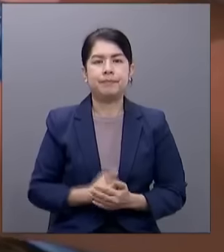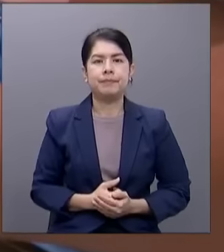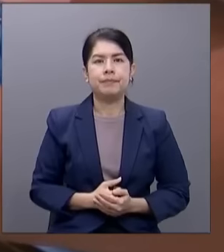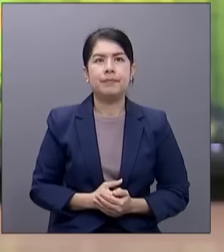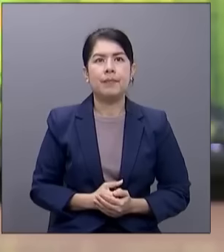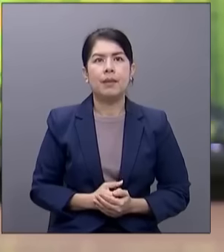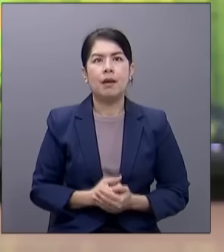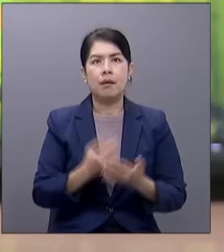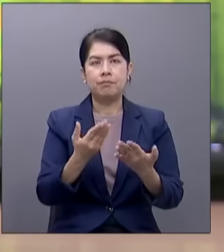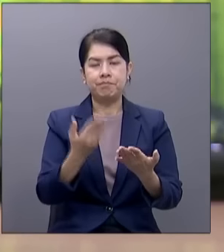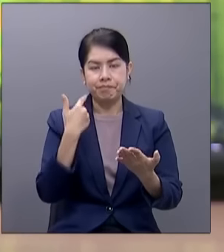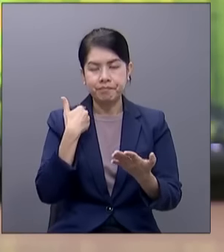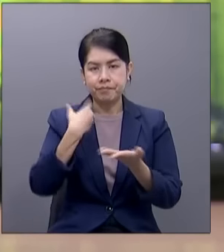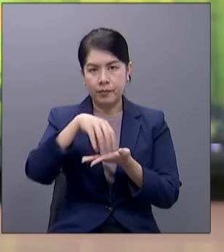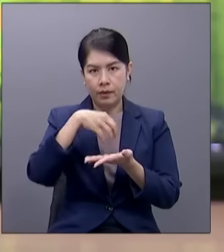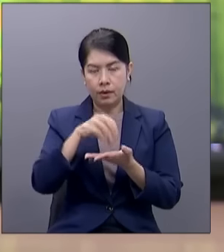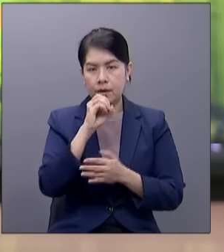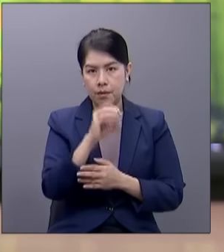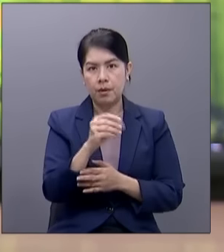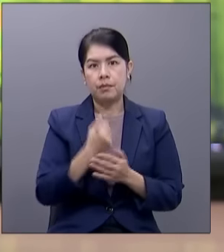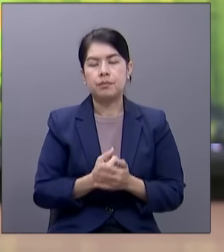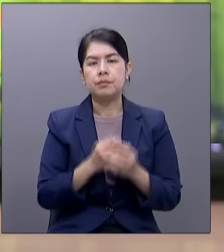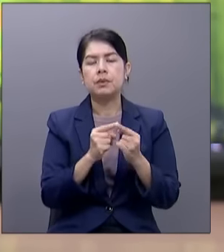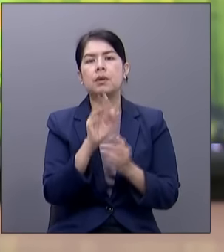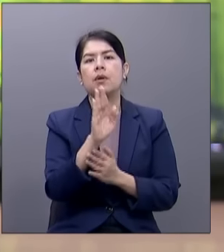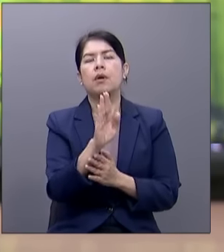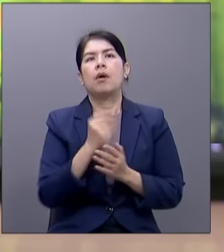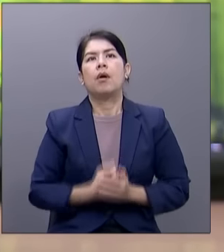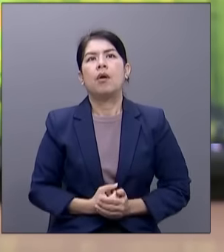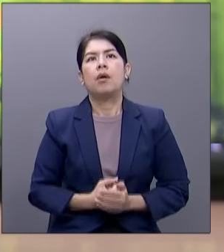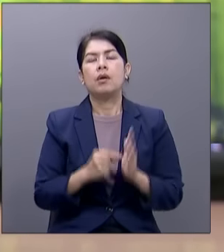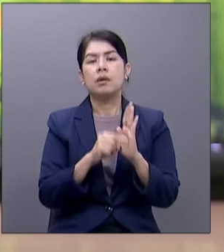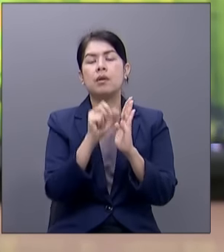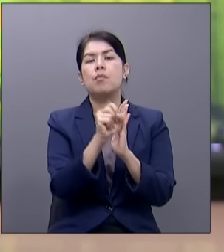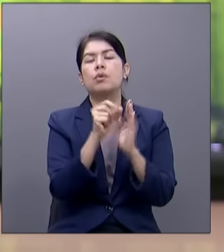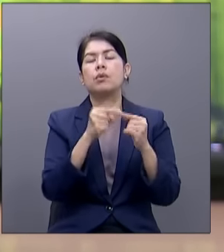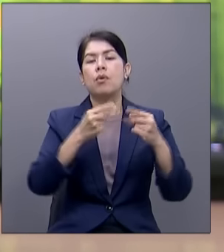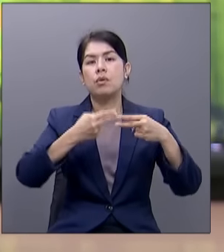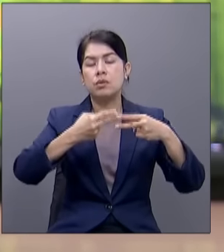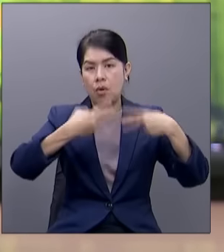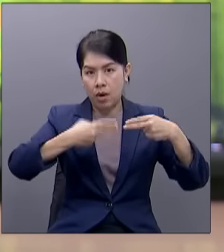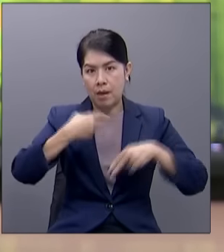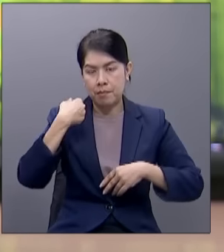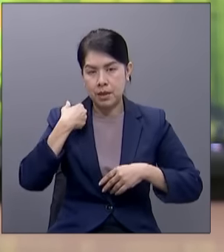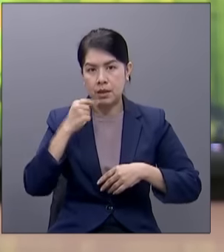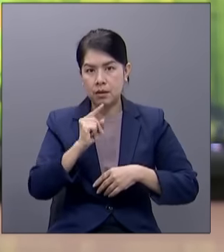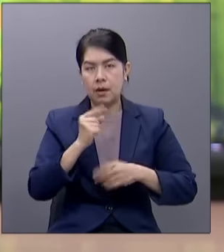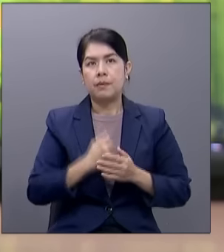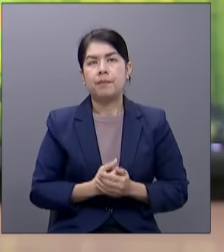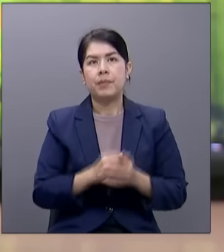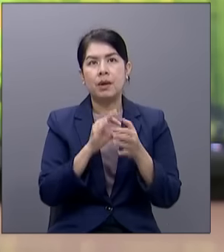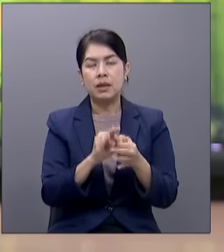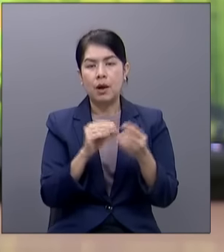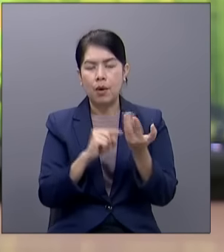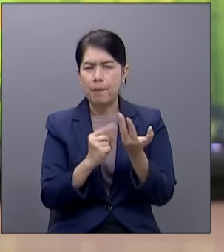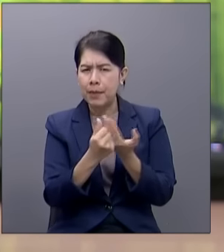ค่ะนอกจากนี้ก็มีรายงานนะคะว่าศาลที่จังหวัดสมุทรสงครามก็มีคำสั่งเรื่องของให้มีการนับคะแน